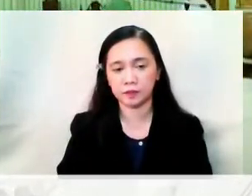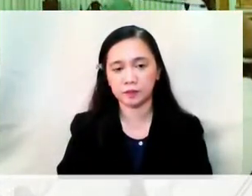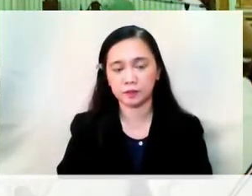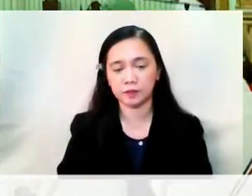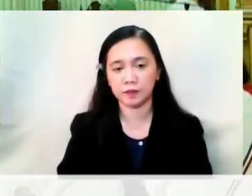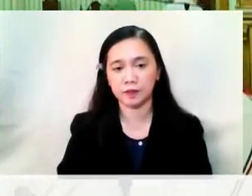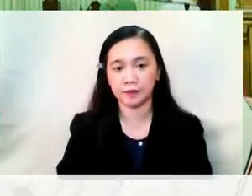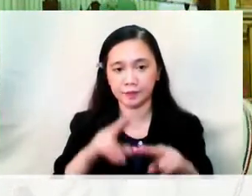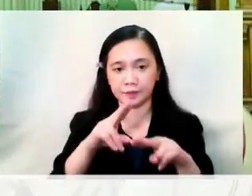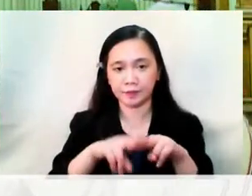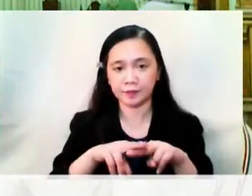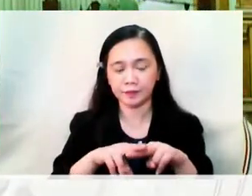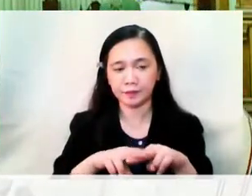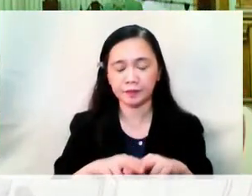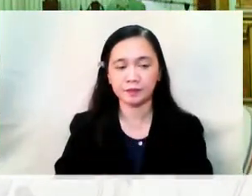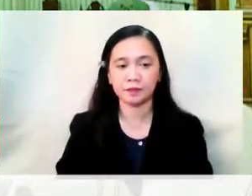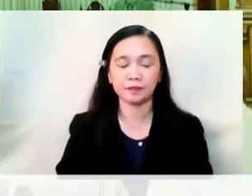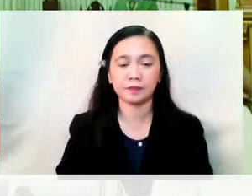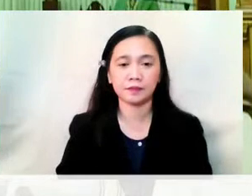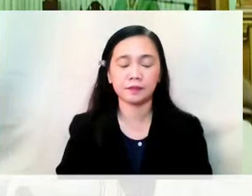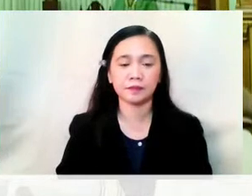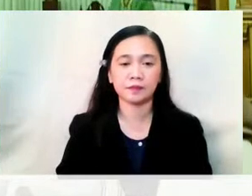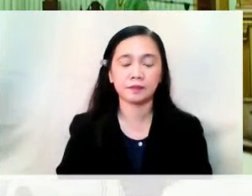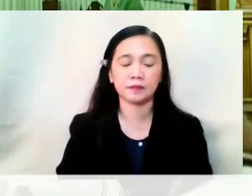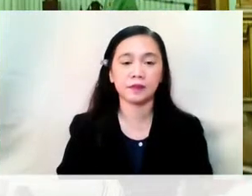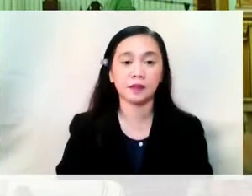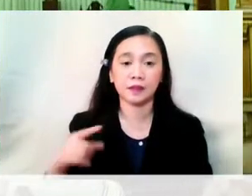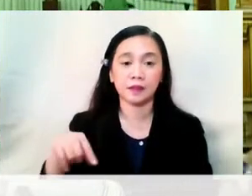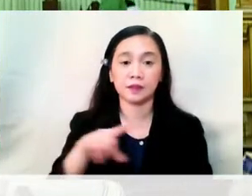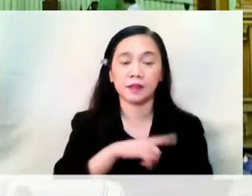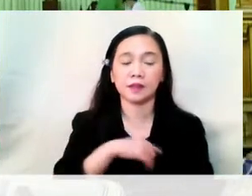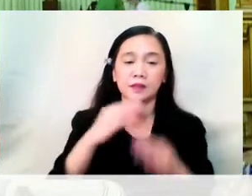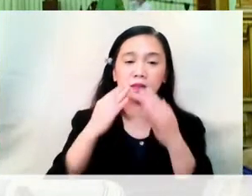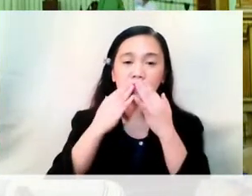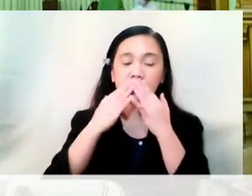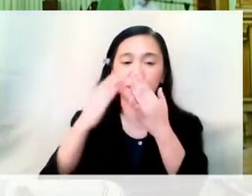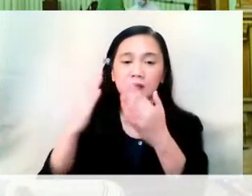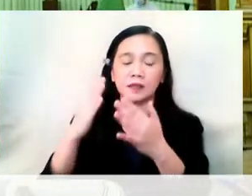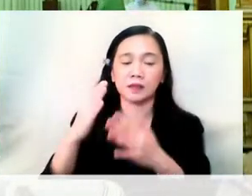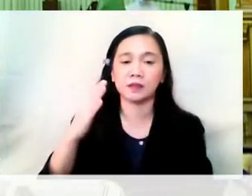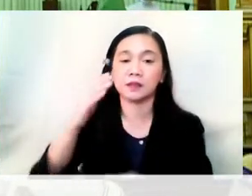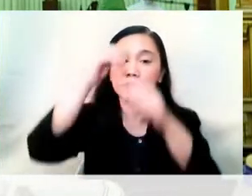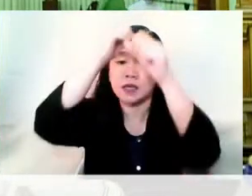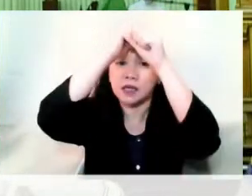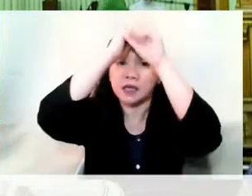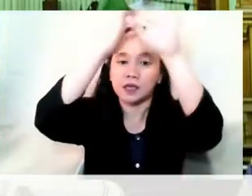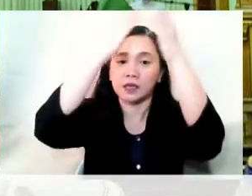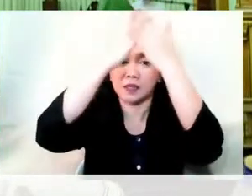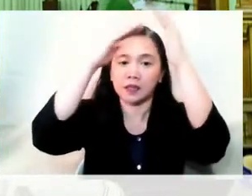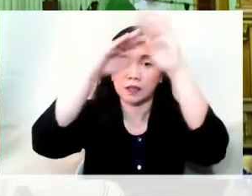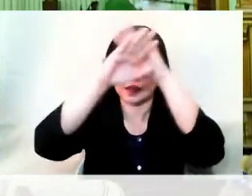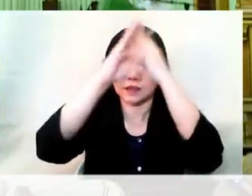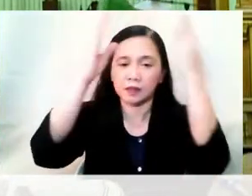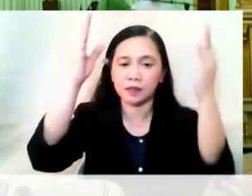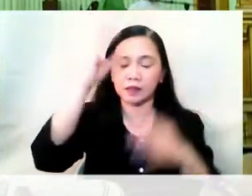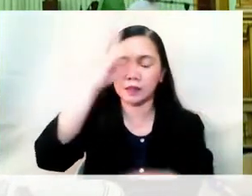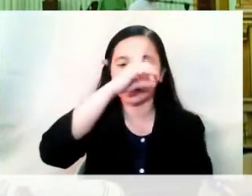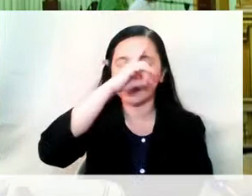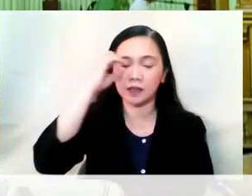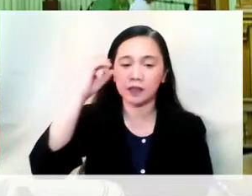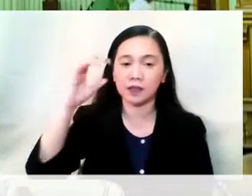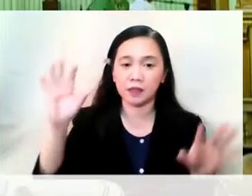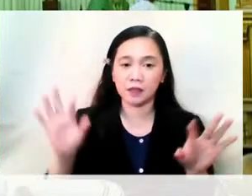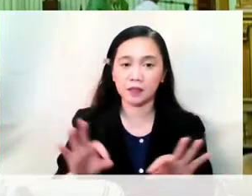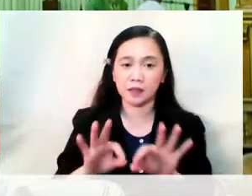Magsiupo po muna ang lahat. Tayo po ay nagpapasalamat sa Ama nating sumasalangit dahil ang ating pong misa